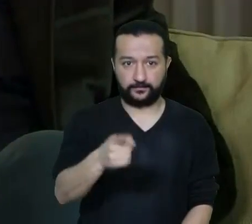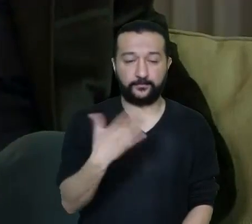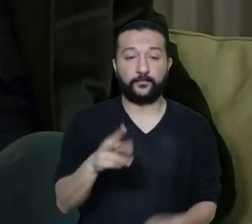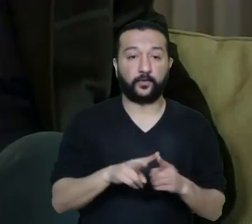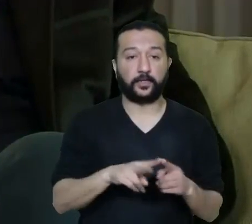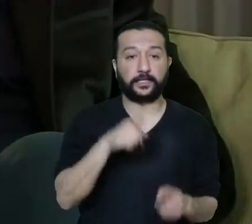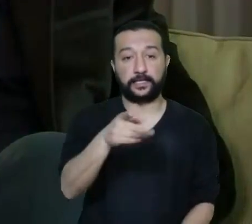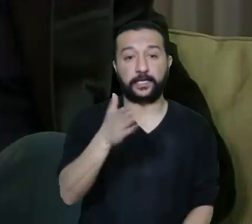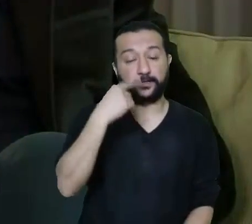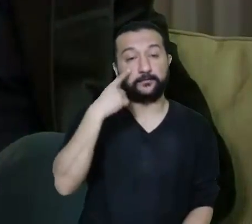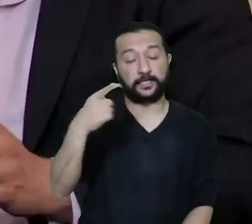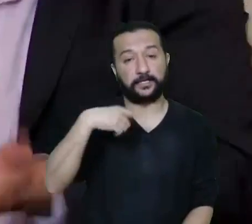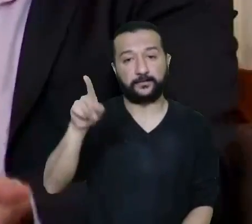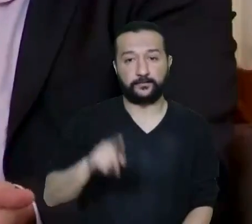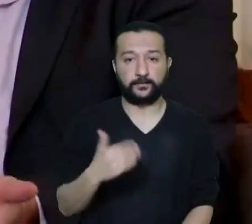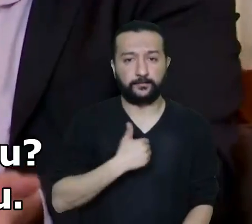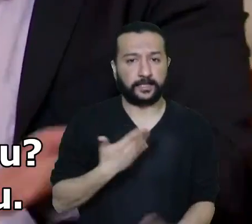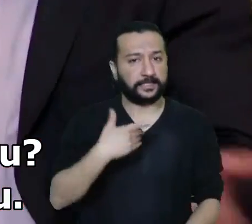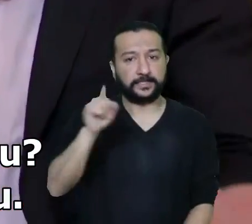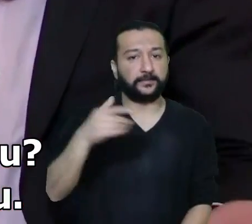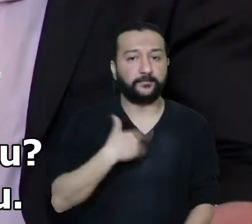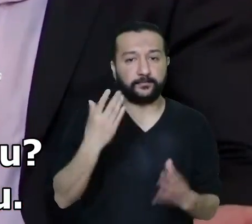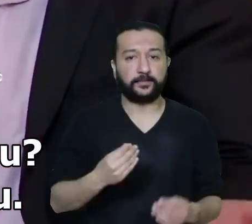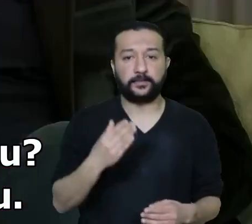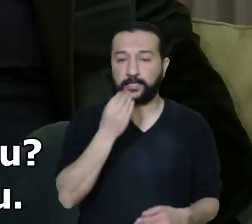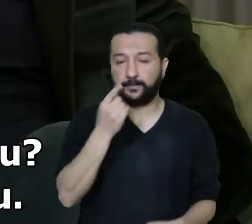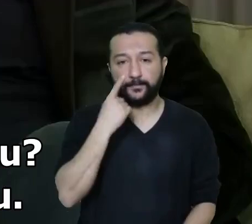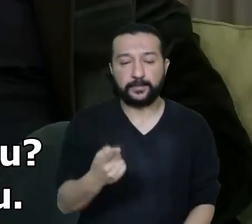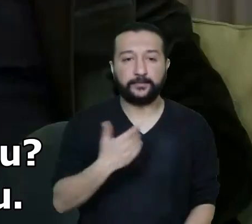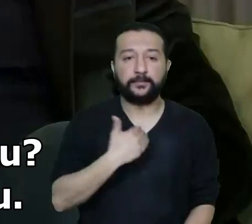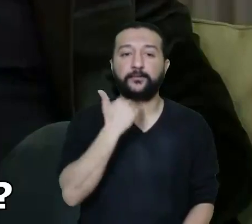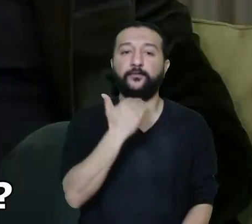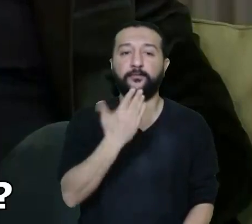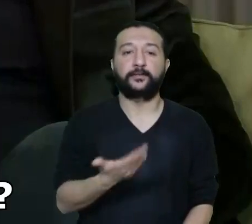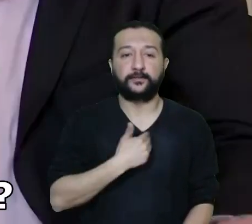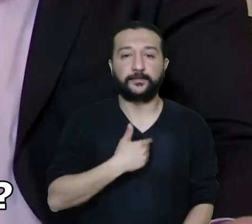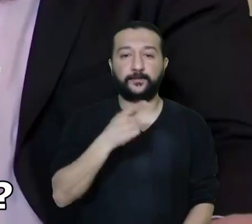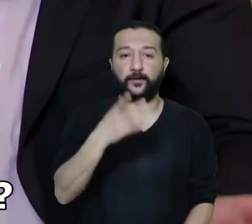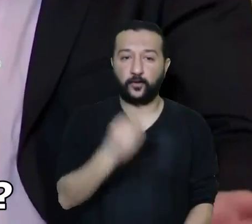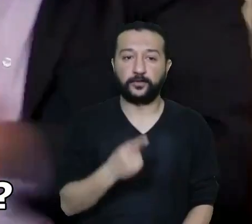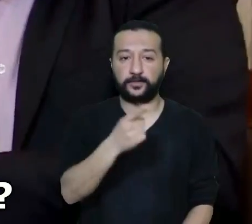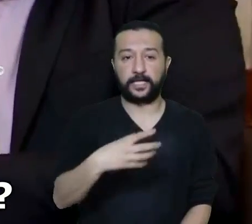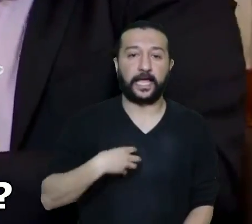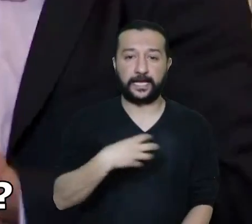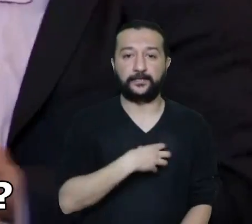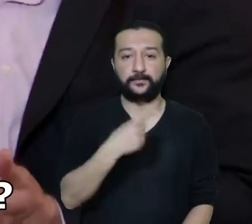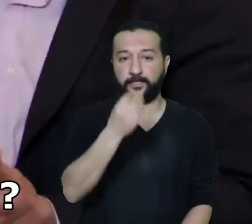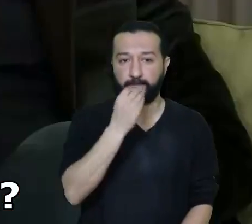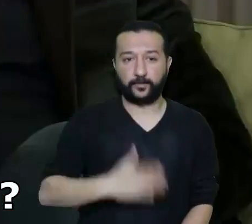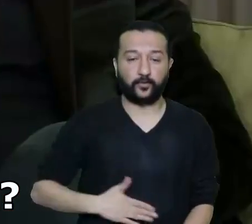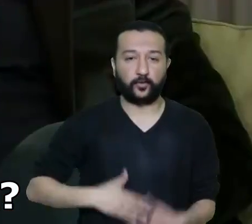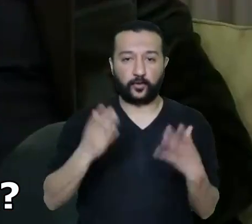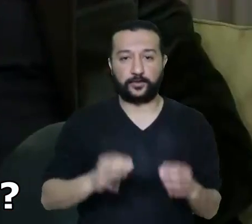Ya Nurhan, kalk sen git bak, hadi. Ben nasıl gideyim? Ben nasıl doyurayım çocuğu? Ben doyuramam ki çocuğu. Doyursa doyursa, annesi doyurur çocuğu